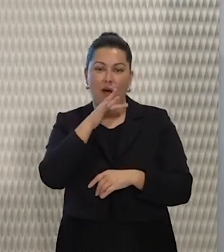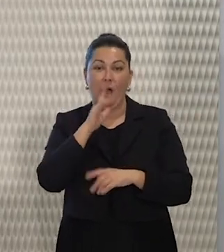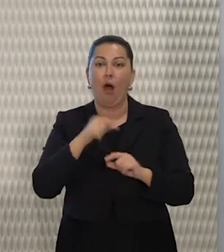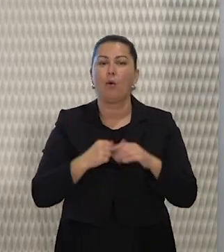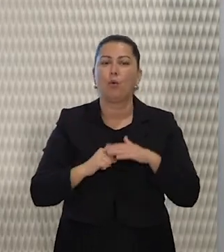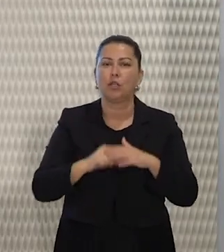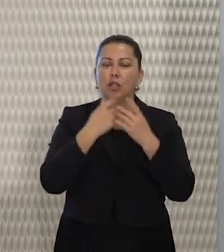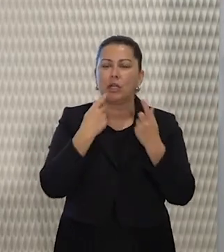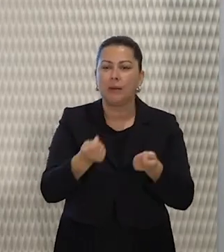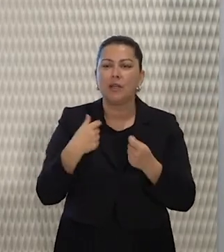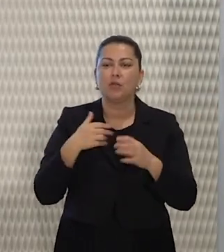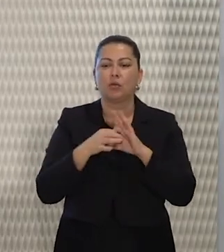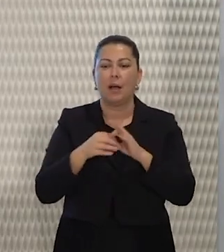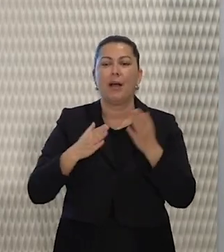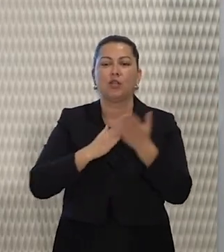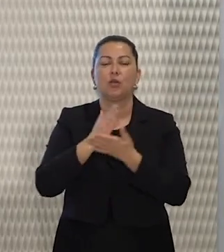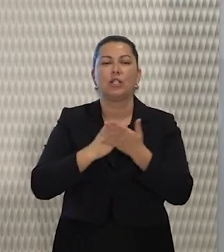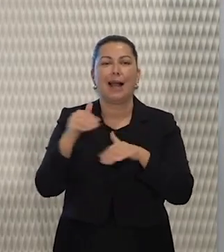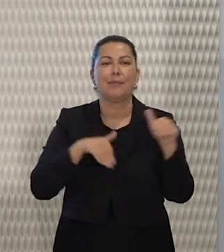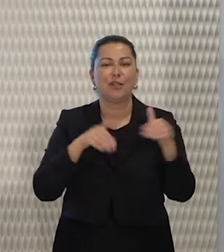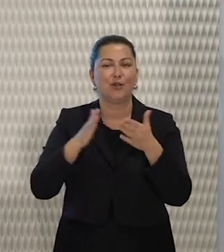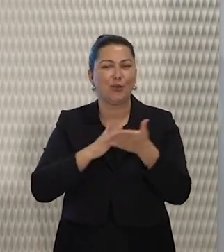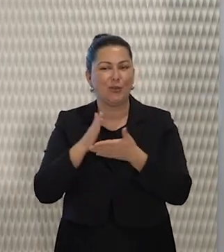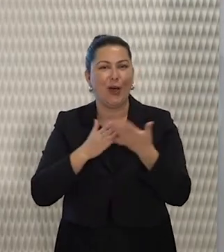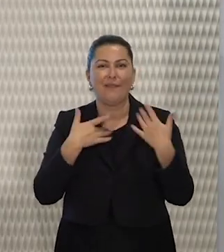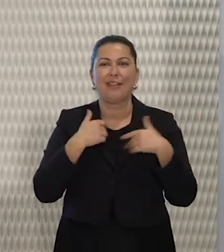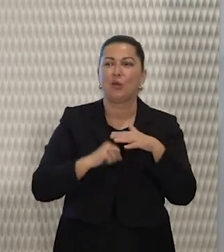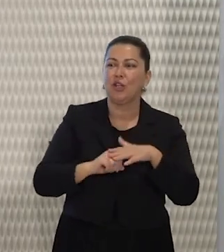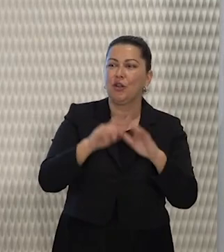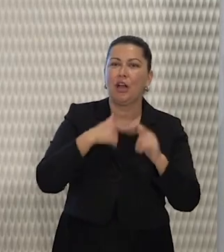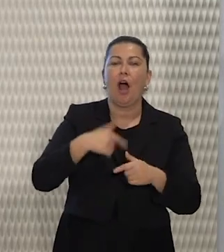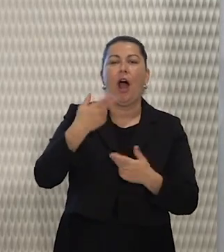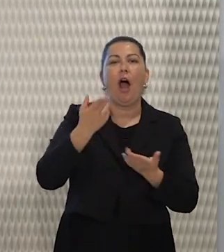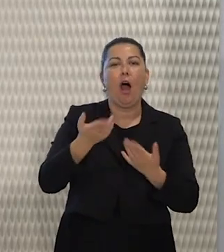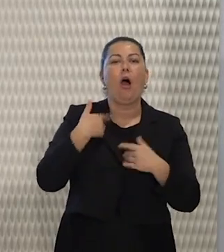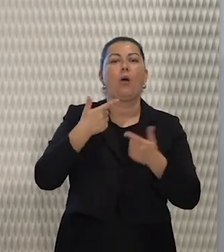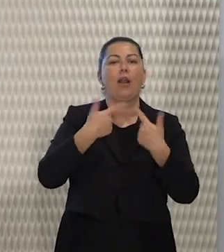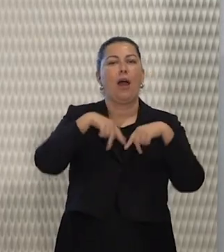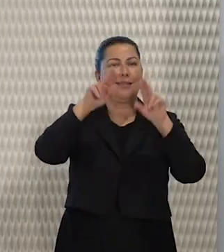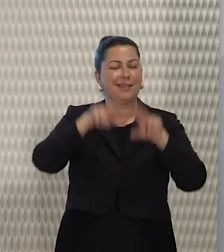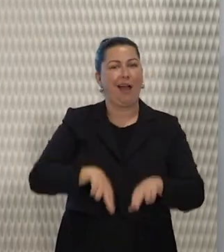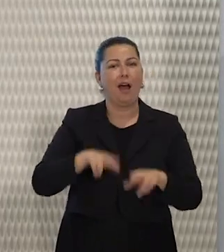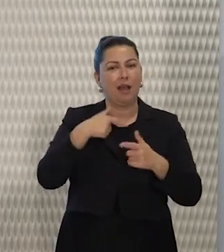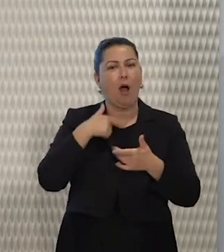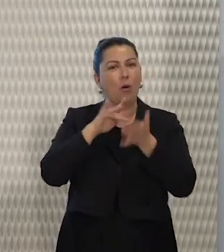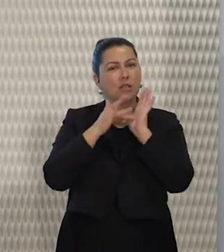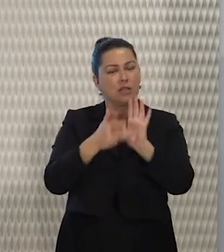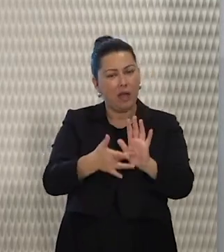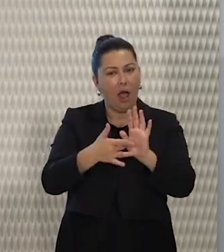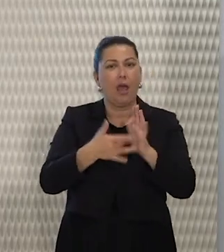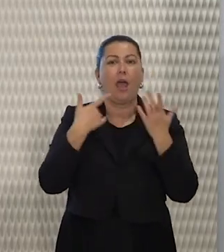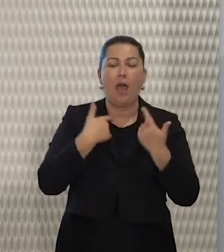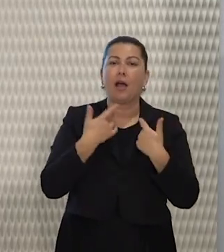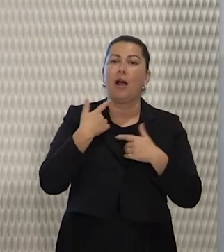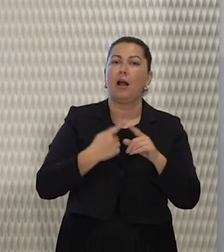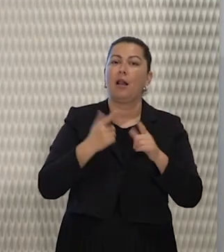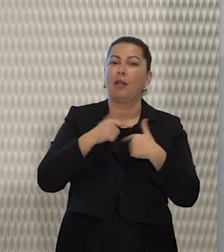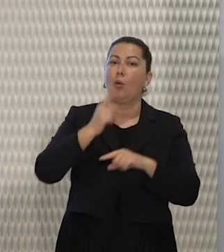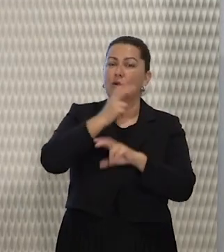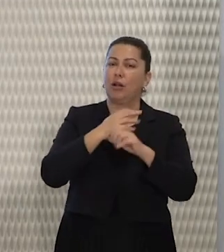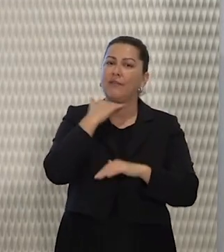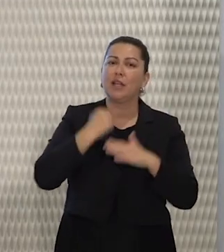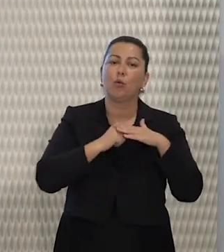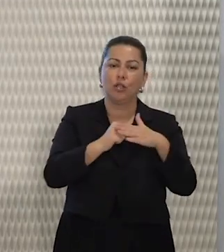beim Service des Sozialministeriums gesehen, haben wir auch bei dir, lieber Wolfgang Hartmannsdorfer, gehört, das Land Oberösterreich, das hier massiv auch unterstützt,